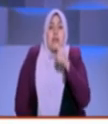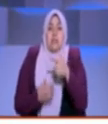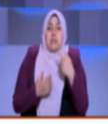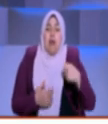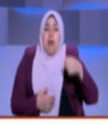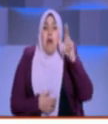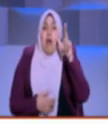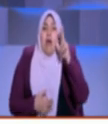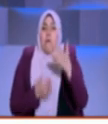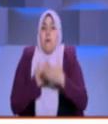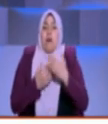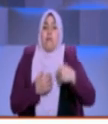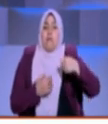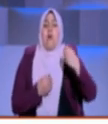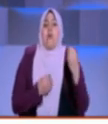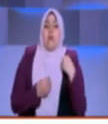عن بعض التداعيات الاقتصادية؟